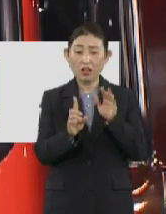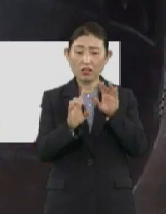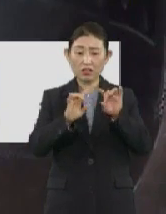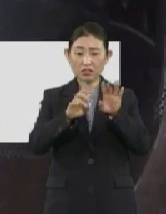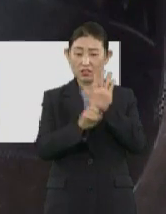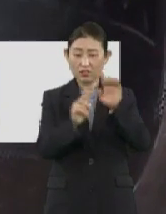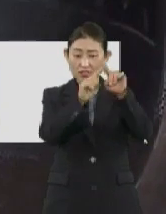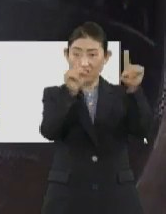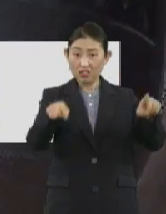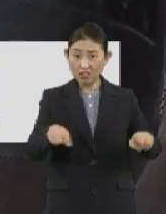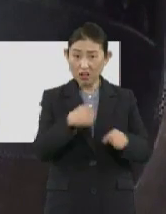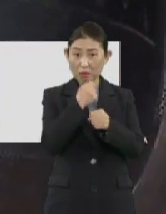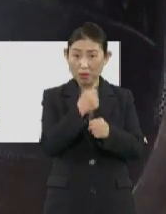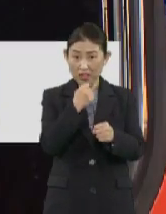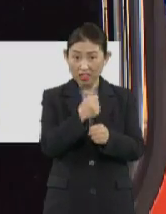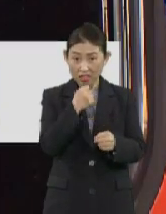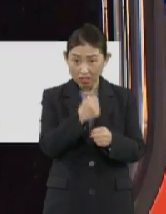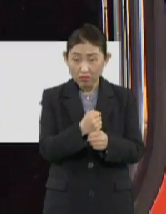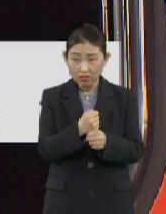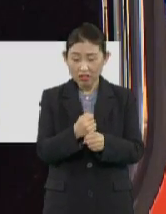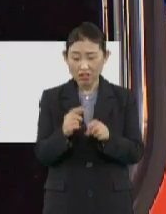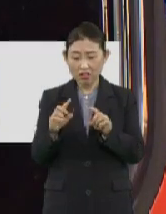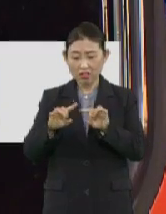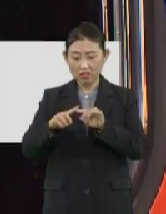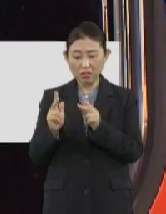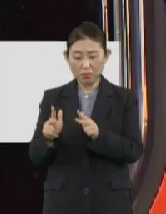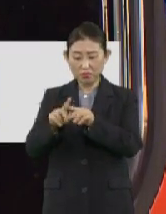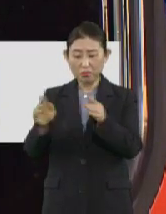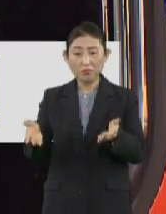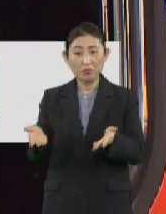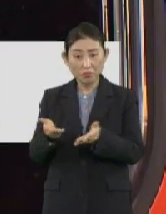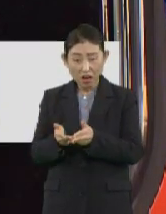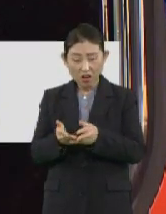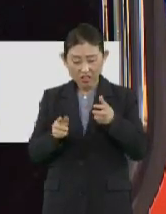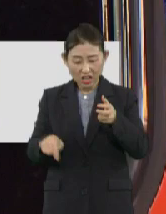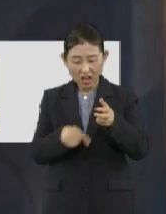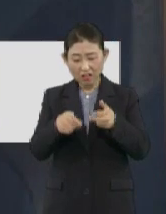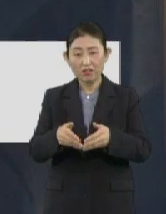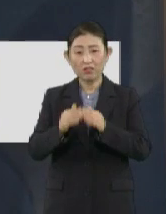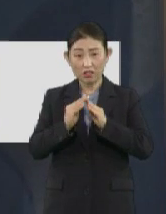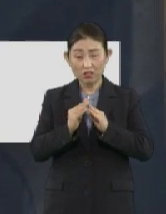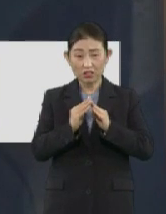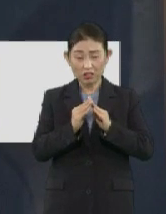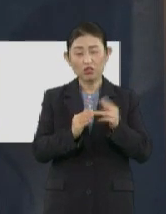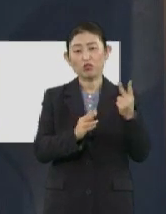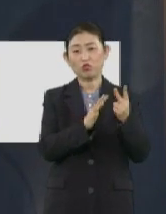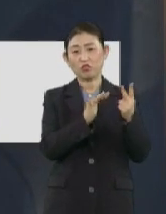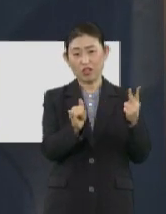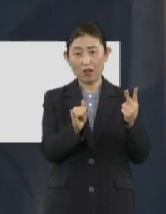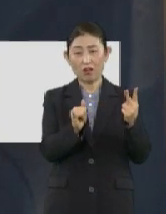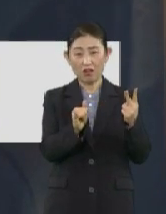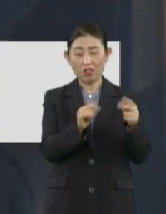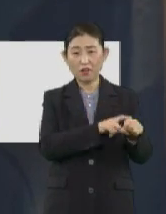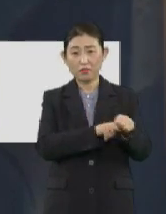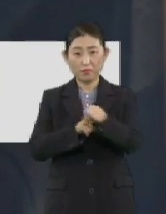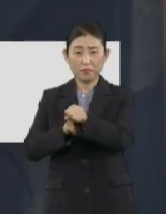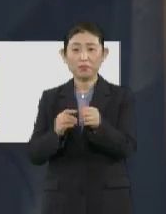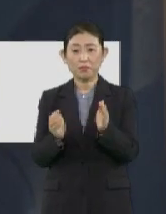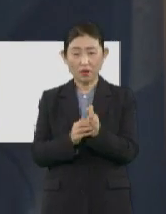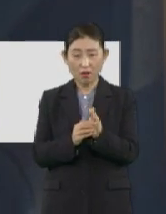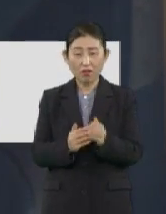전광판 전원 공급용 발전기를 안 후보 측 차량에 설치한 업체 대표 a 씨 등 2명을